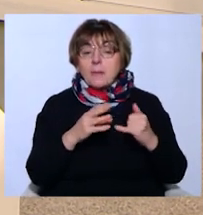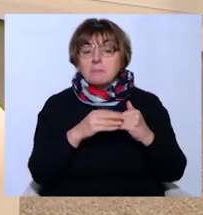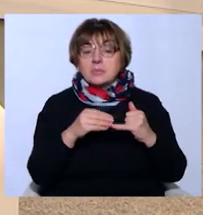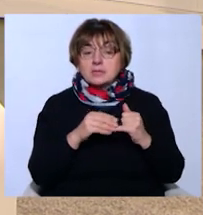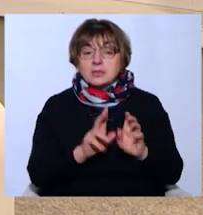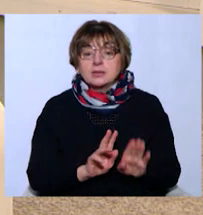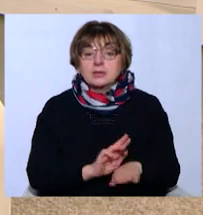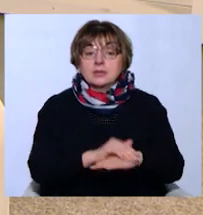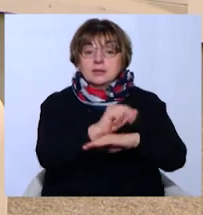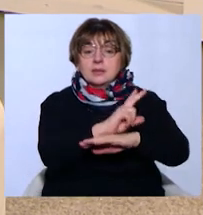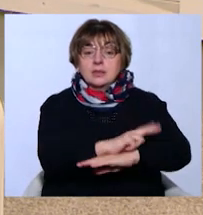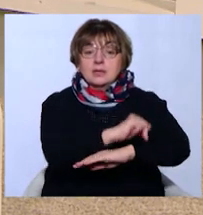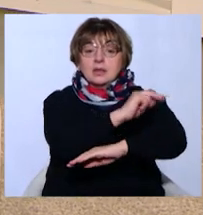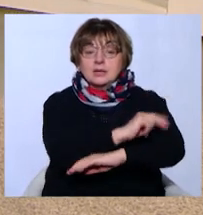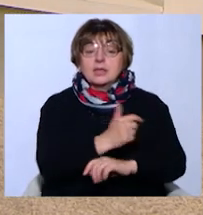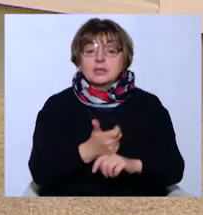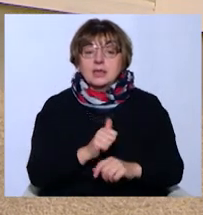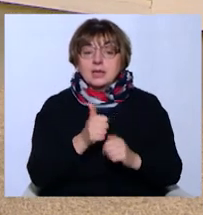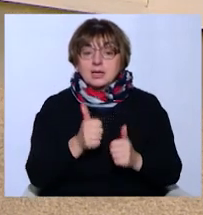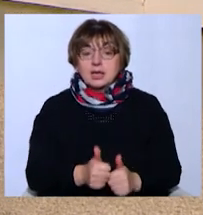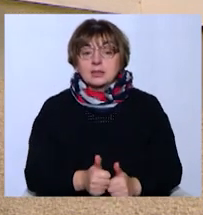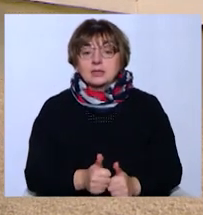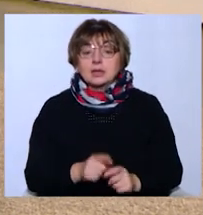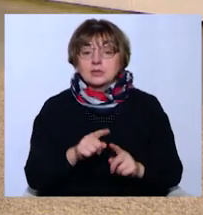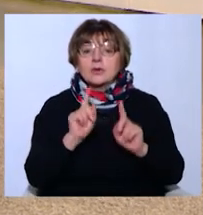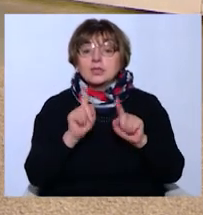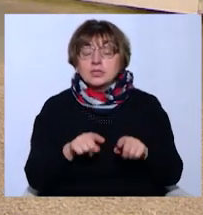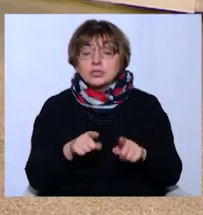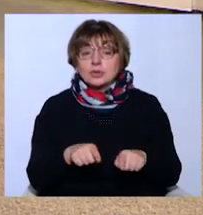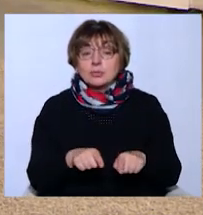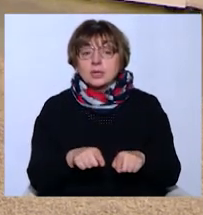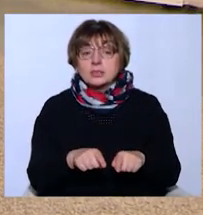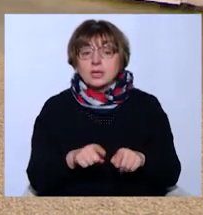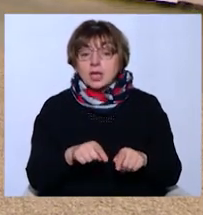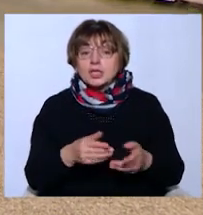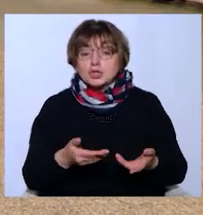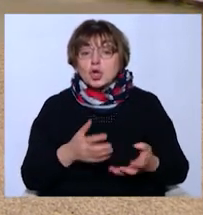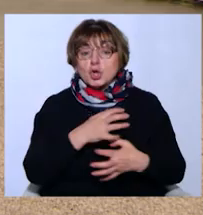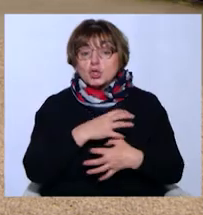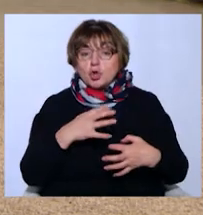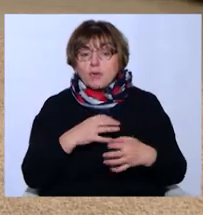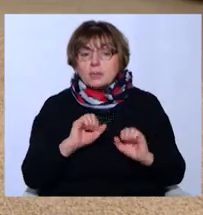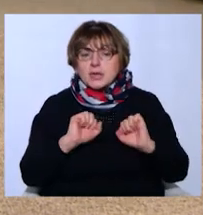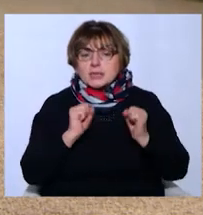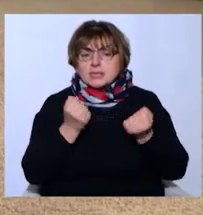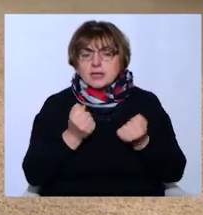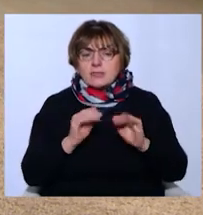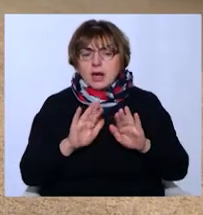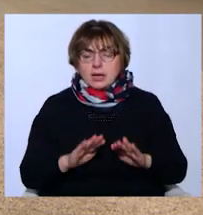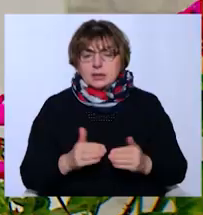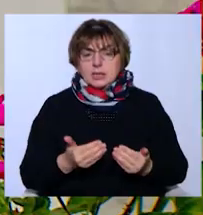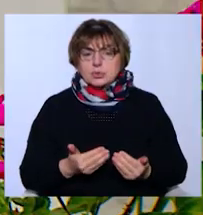კი გადაადგილდნენ ძალიან კარგად. თქვენ იცით, რომ ეს არსებები ცოტა ცივ ადგილზე ბინადრობენ,